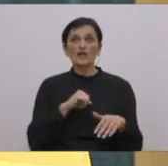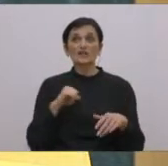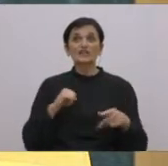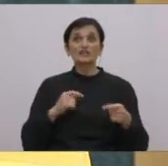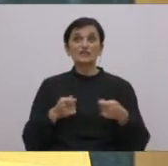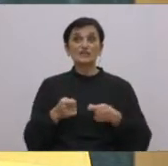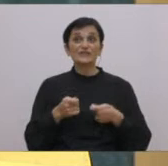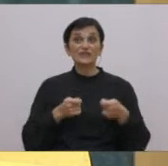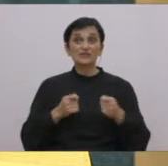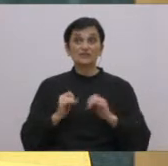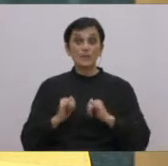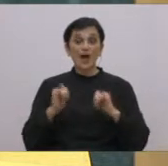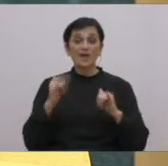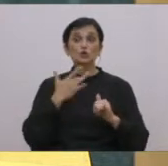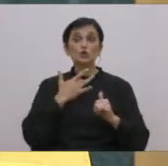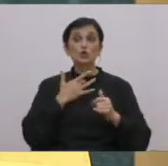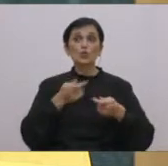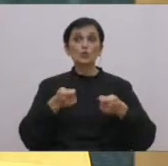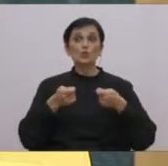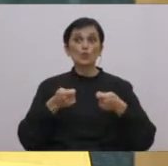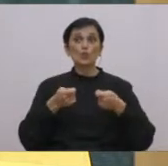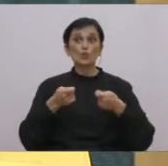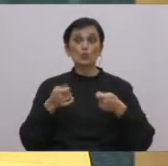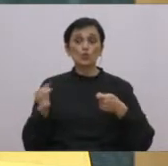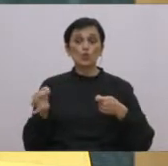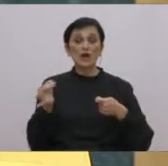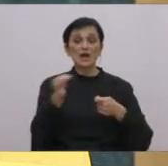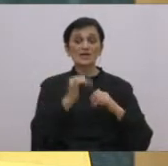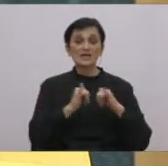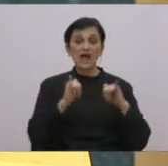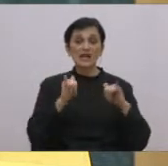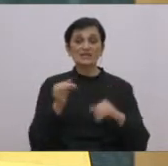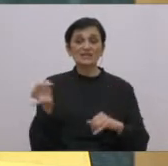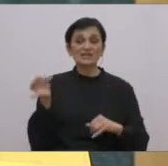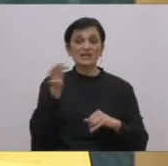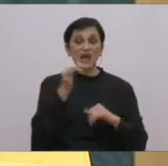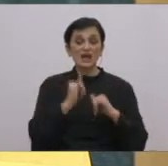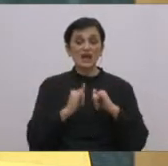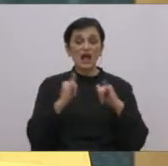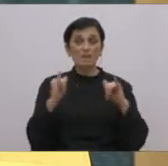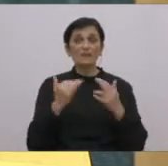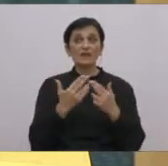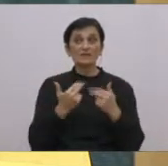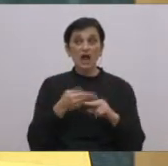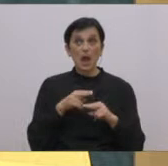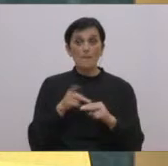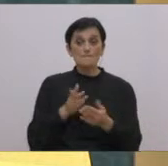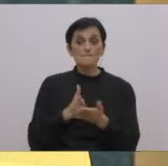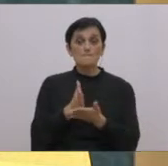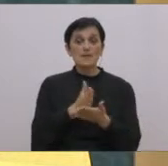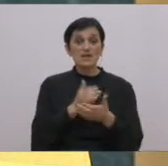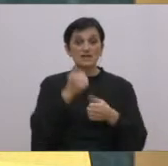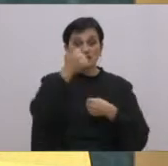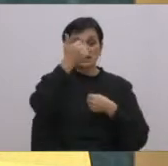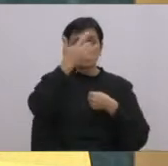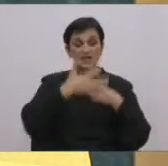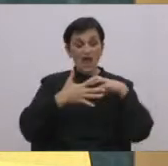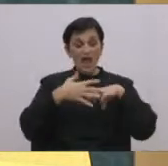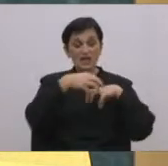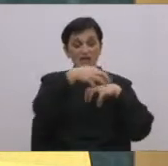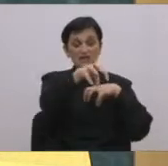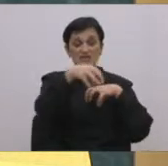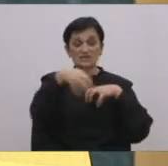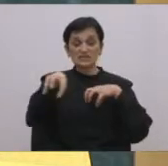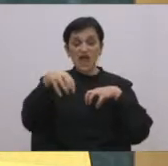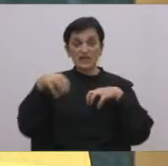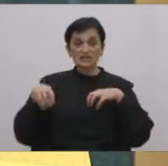თვითმმართველობების განვითარებაზე, მუნიციპალურ განვითარებაზე, რეგიონულ განვითარებაზე და ამ მიმართულებით დეცენტრალიზაცია და ის სამი